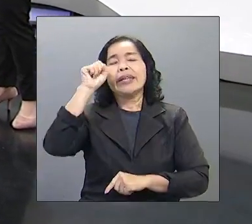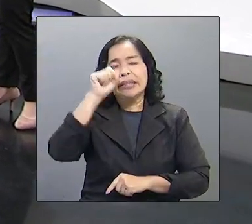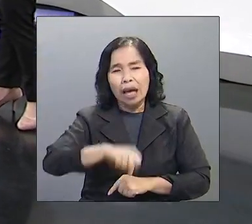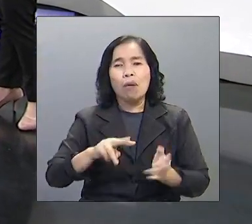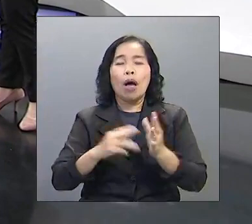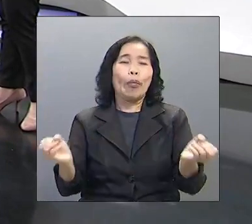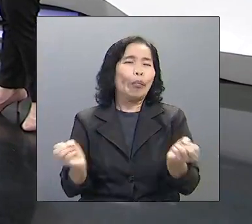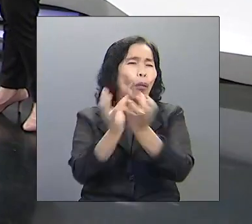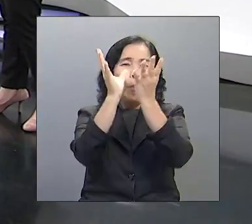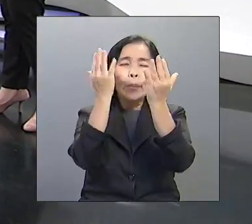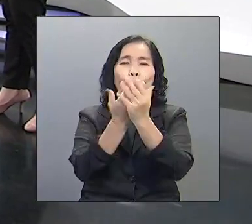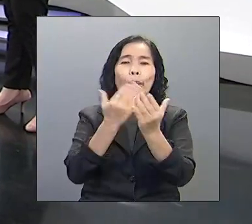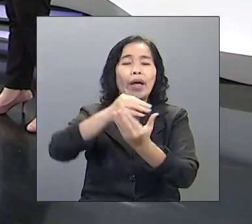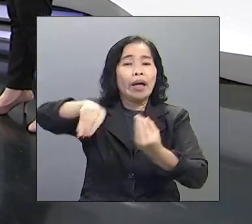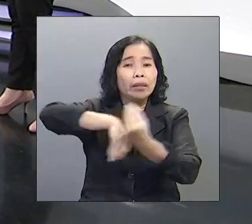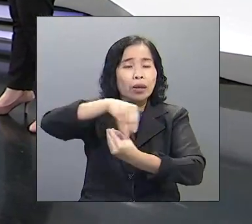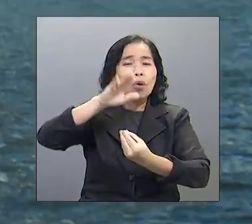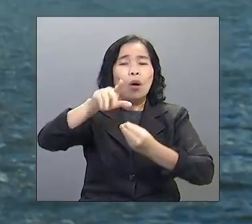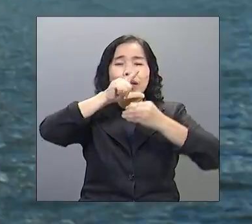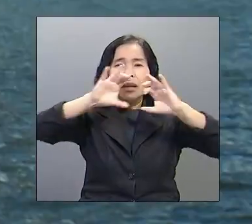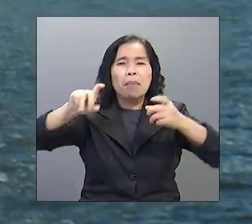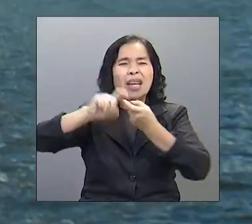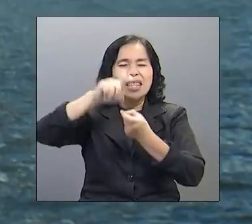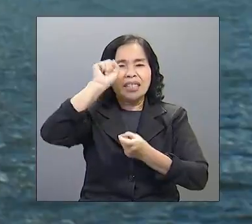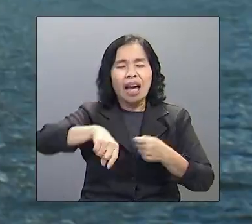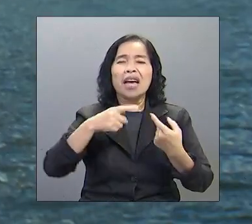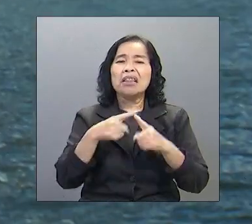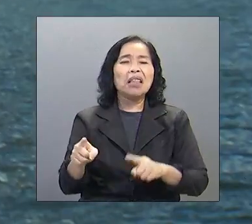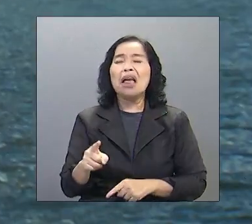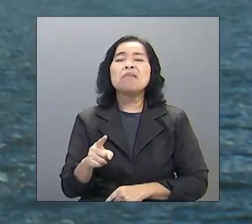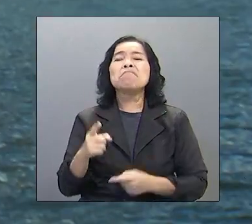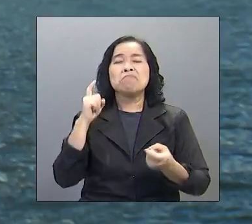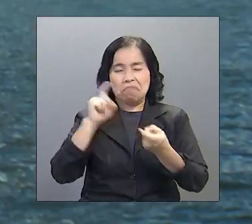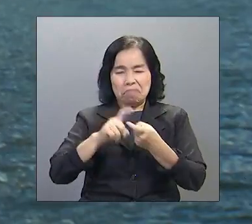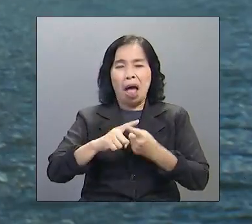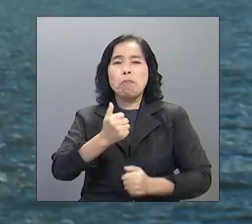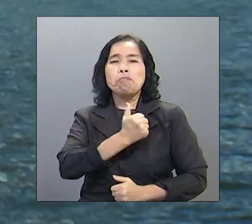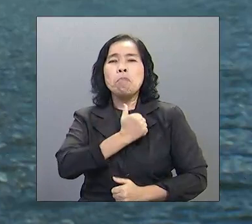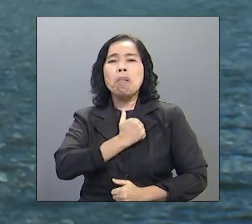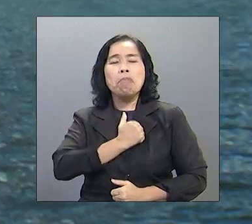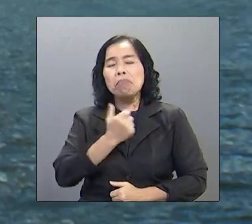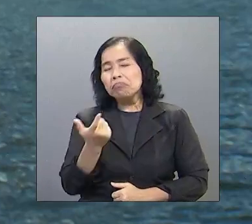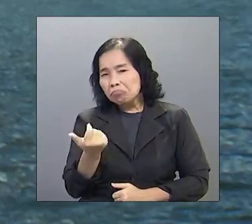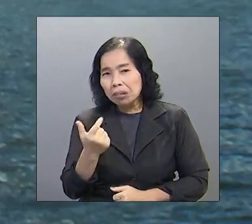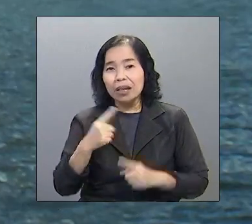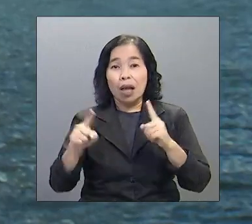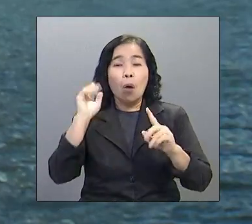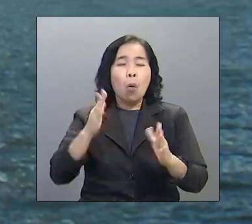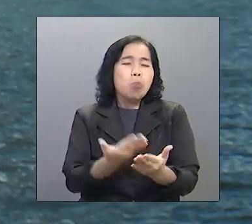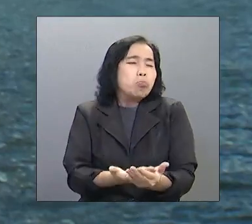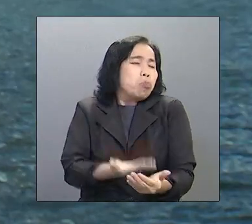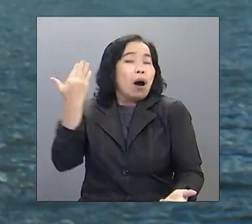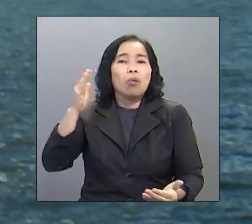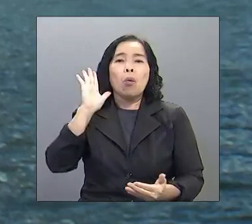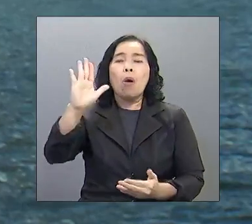ระททางเศรษฐกจำนวนหนึงกับรัฐบาลรสเซียเอง แต่ก็ไม่มากพอทจะยุติสงครามในครั้งนี้ค่ะขณะที่ตัวมหาเศรษฐีของรัสเซีย